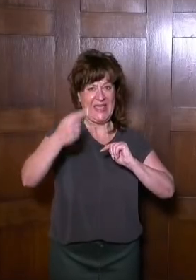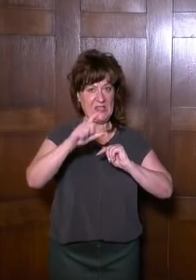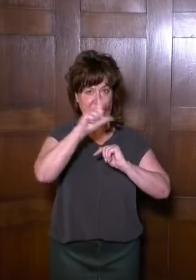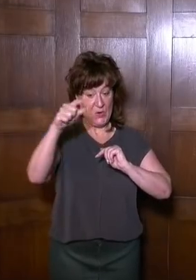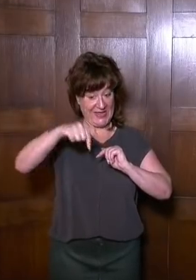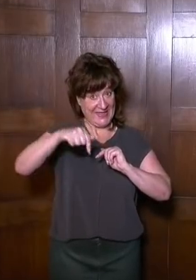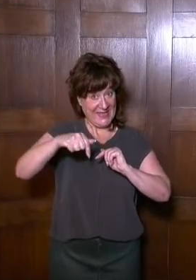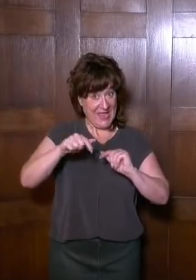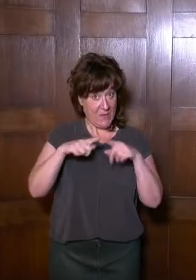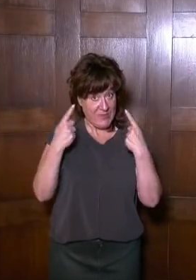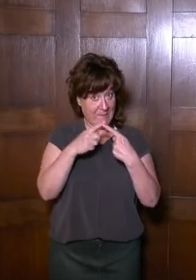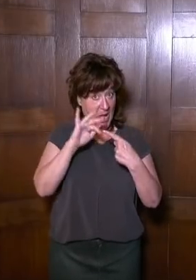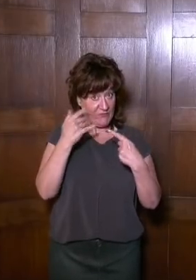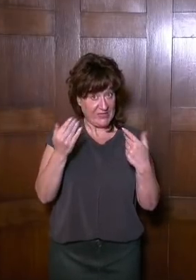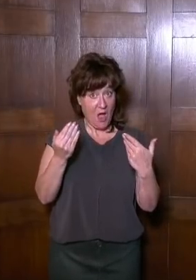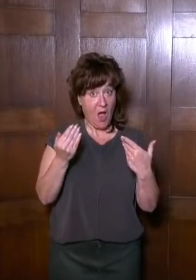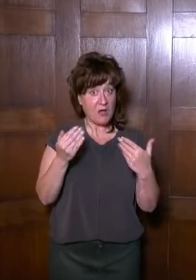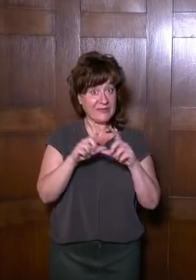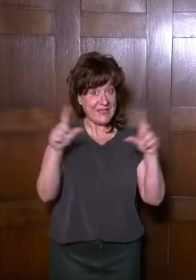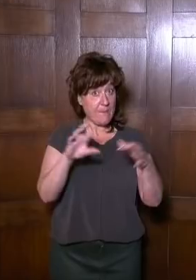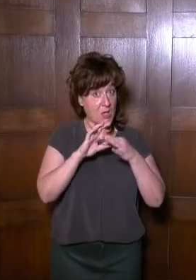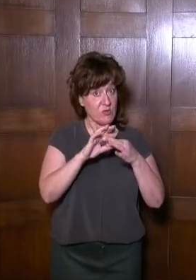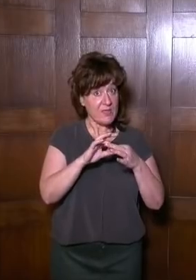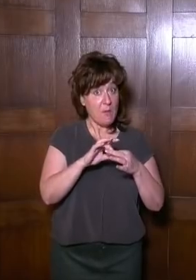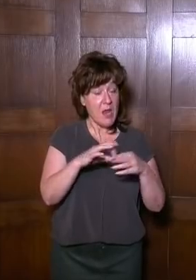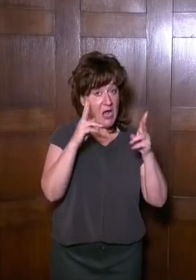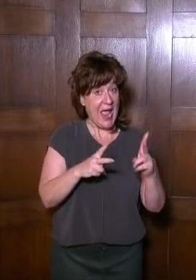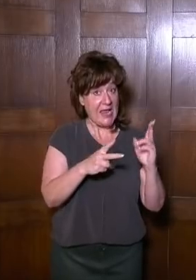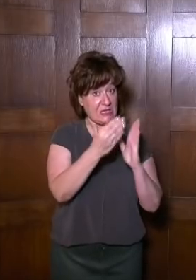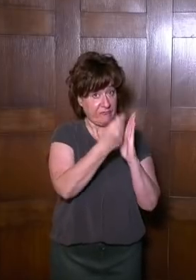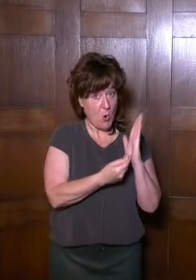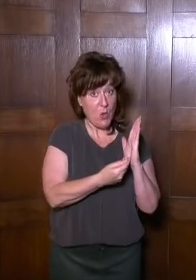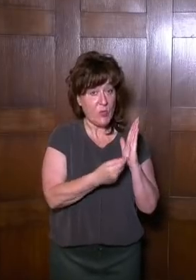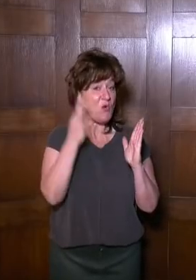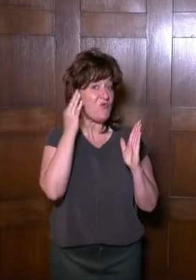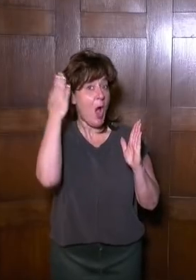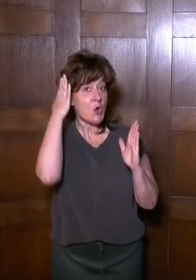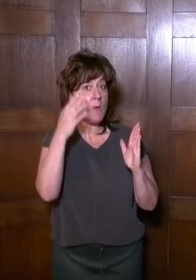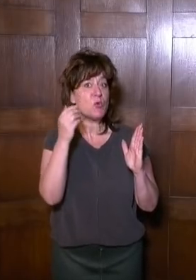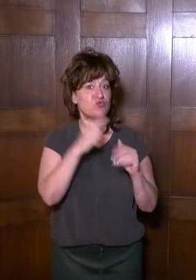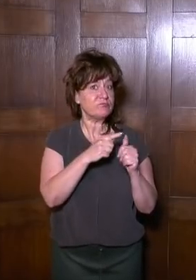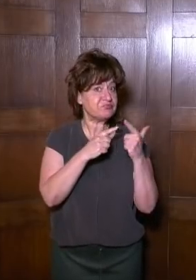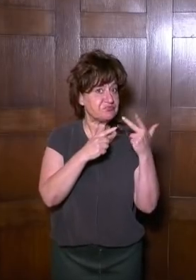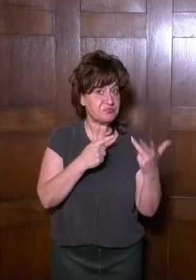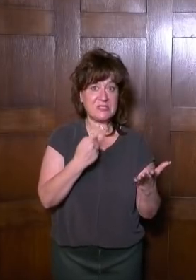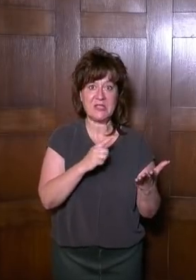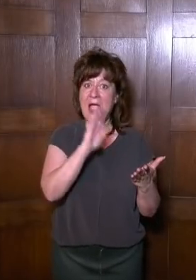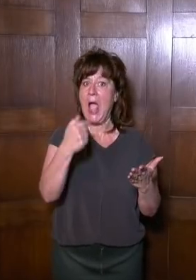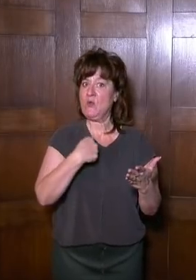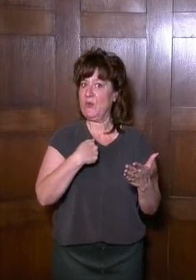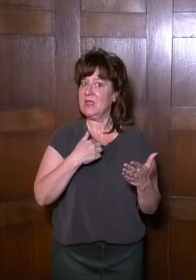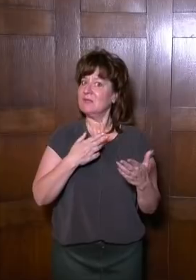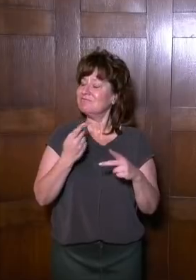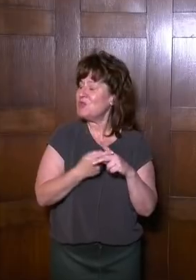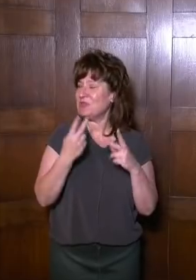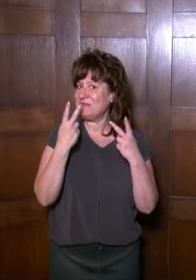führen werden zur Rechtsverordnung. Frau Köpping hat jetzt gerade schon einiges angesprochen, was auch mir durchaus am Herzen liegt,